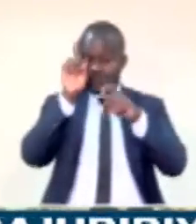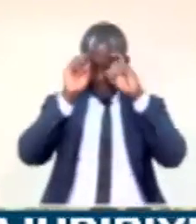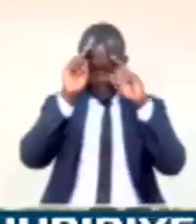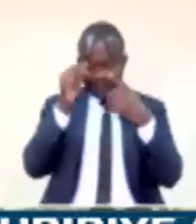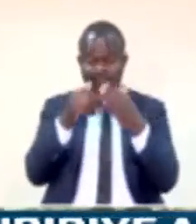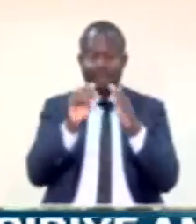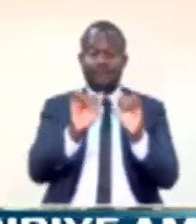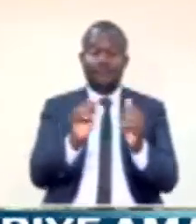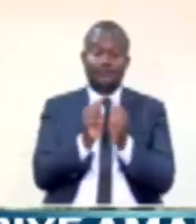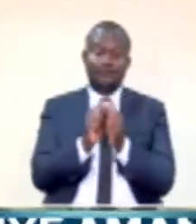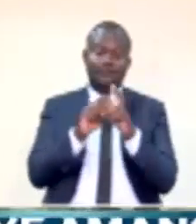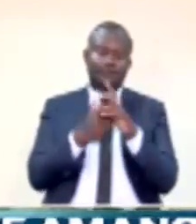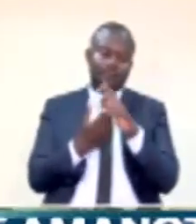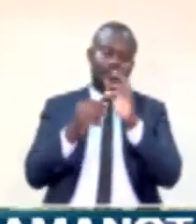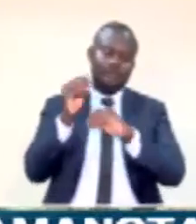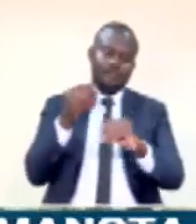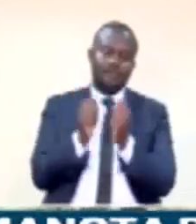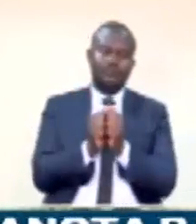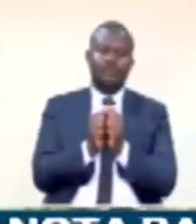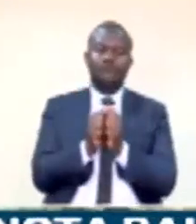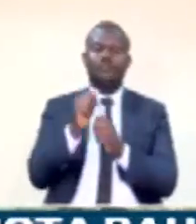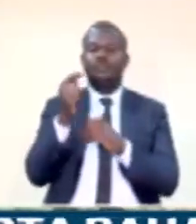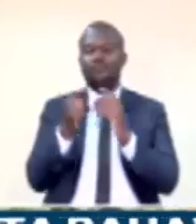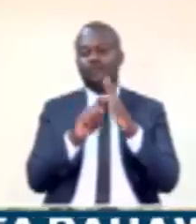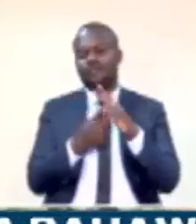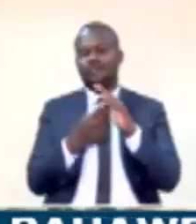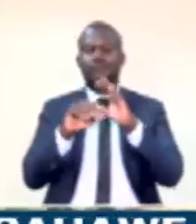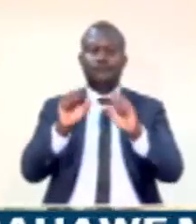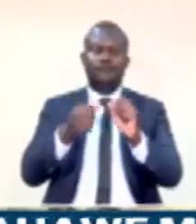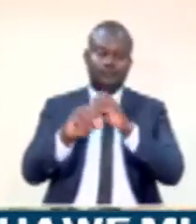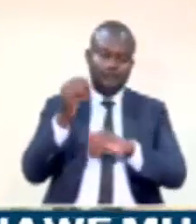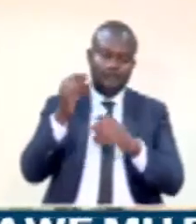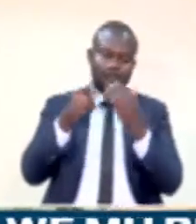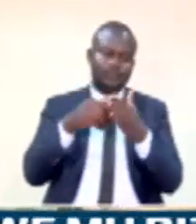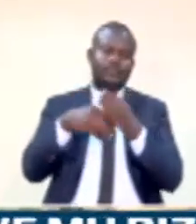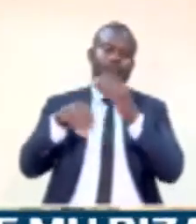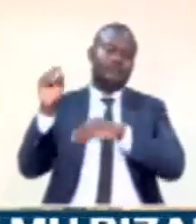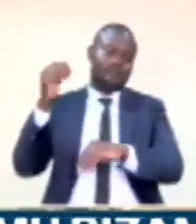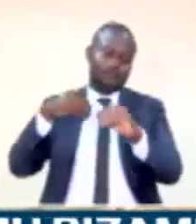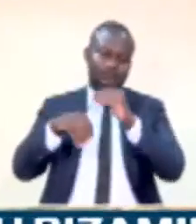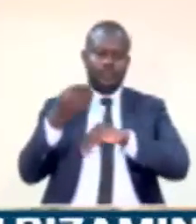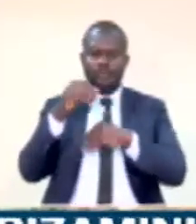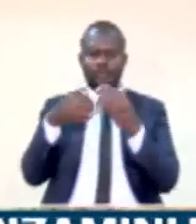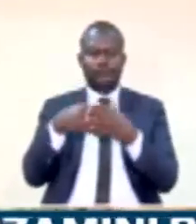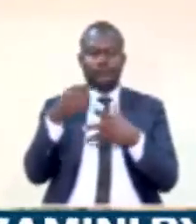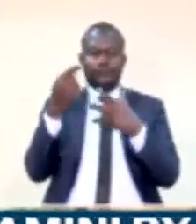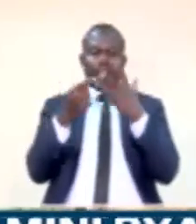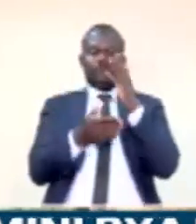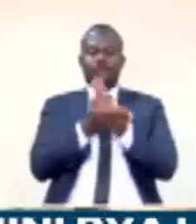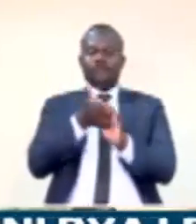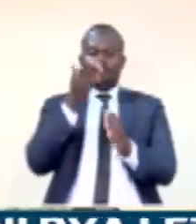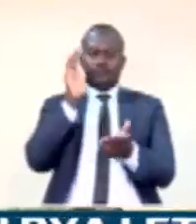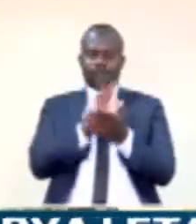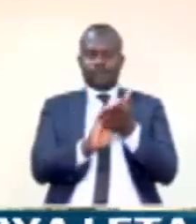bintu ndabisiga reka ntangire mbigurisha. Ibintu ndatangira ndabyataka. Ibintu ndabigurisha umva ibintu mbimara mu